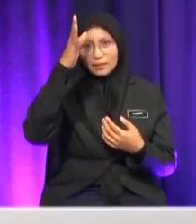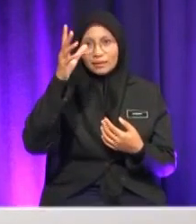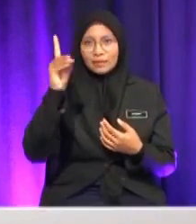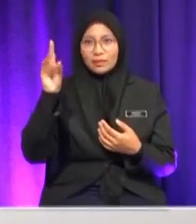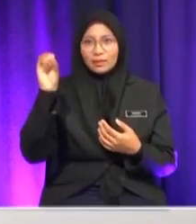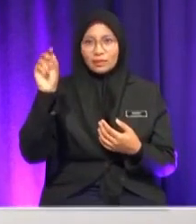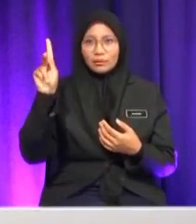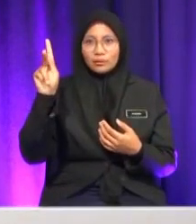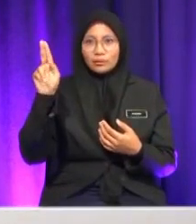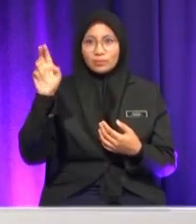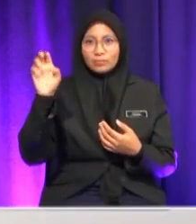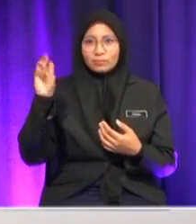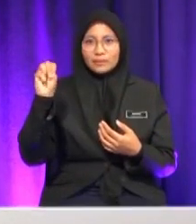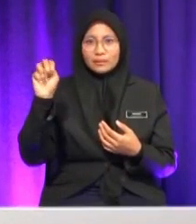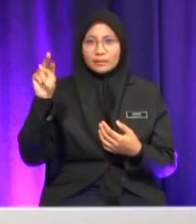perbelanjaan?